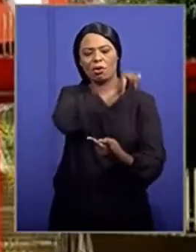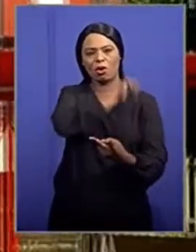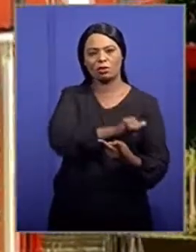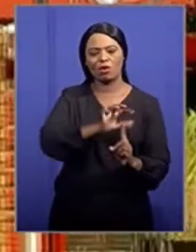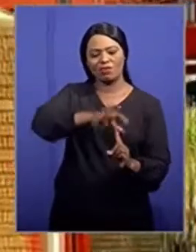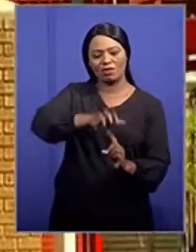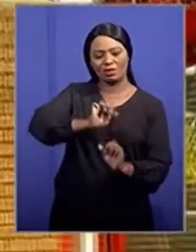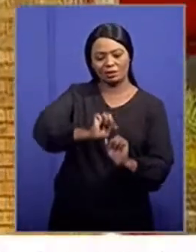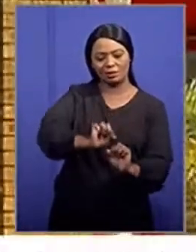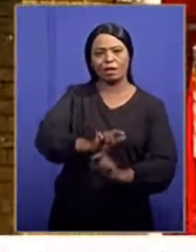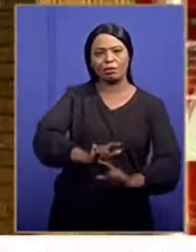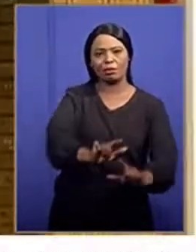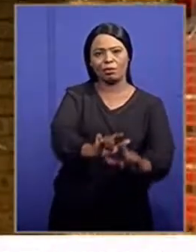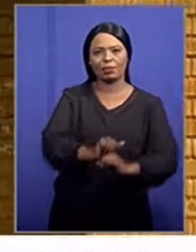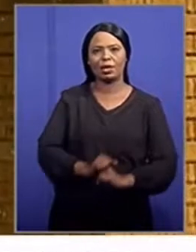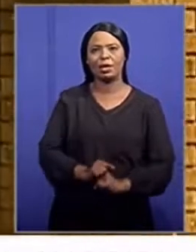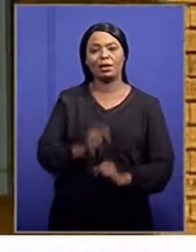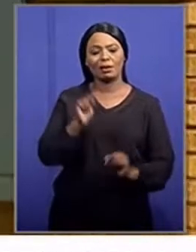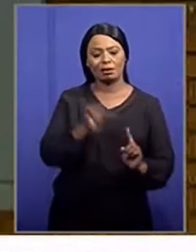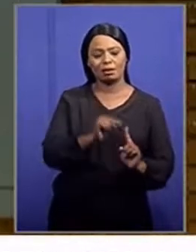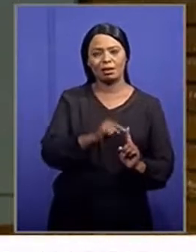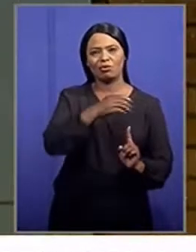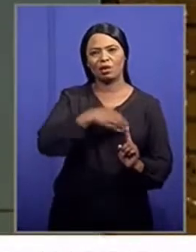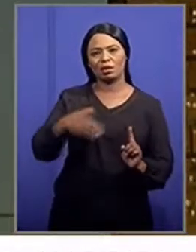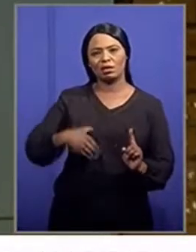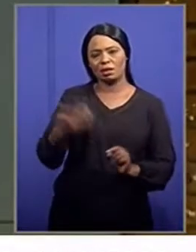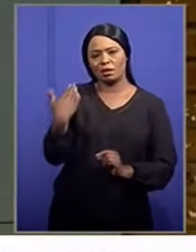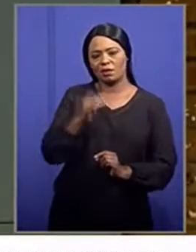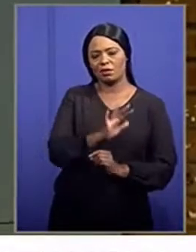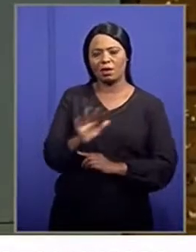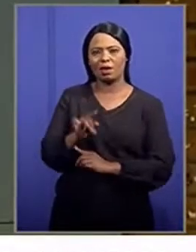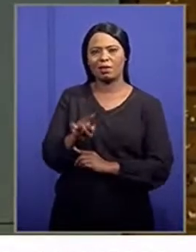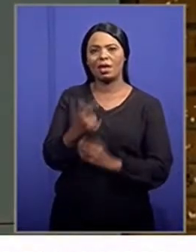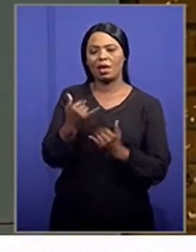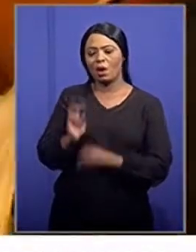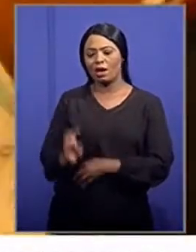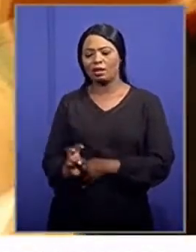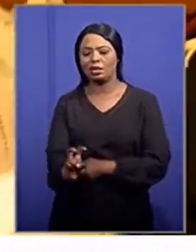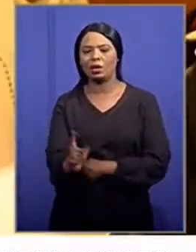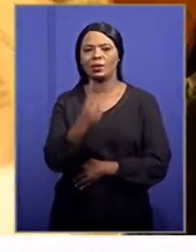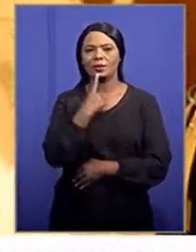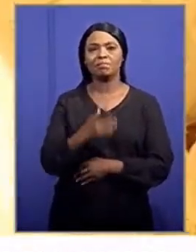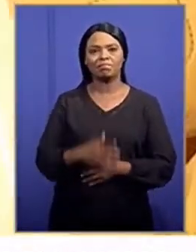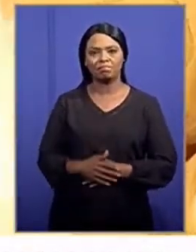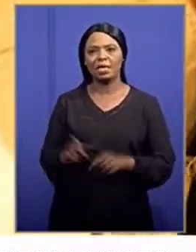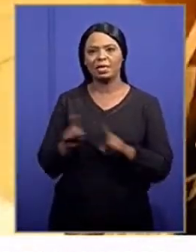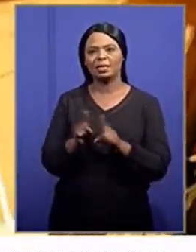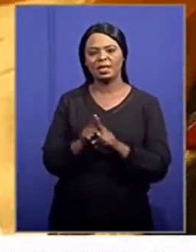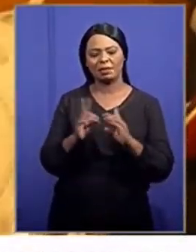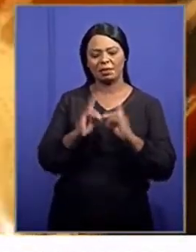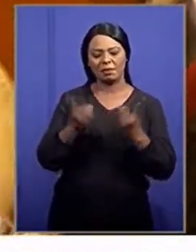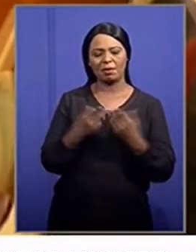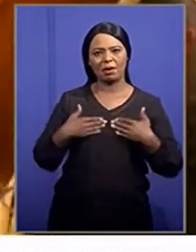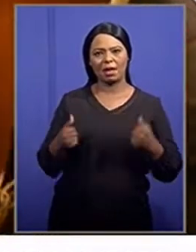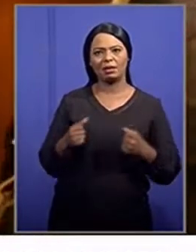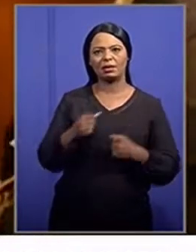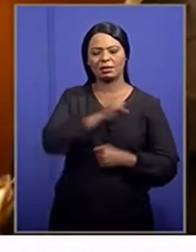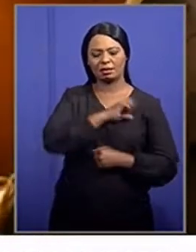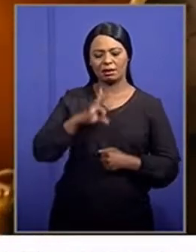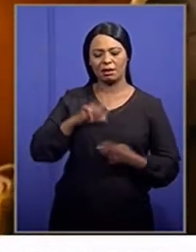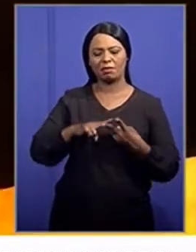molawana o fetišitšego ke mopresidente wa bo 55, SIU e tlo nyakiša gape le bahlankedi ba kgoro le borakontraka bao